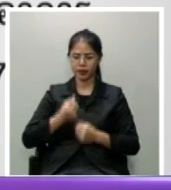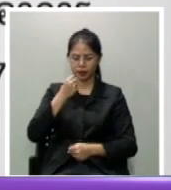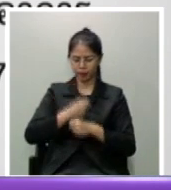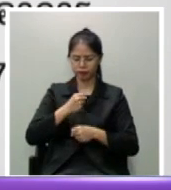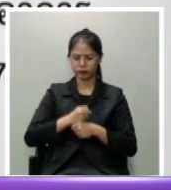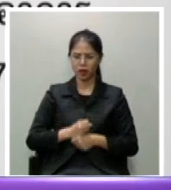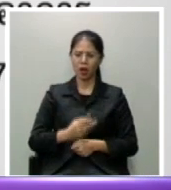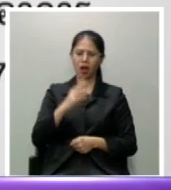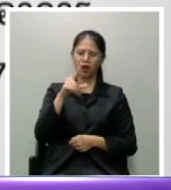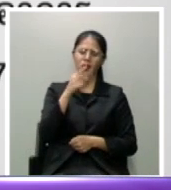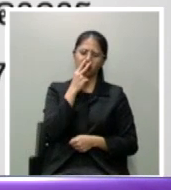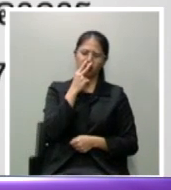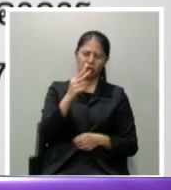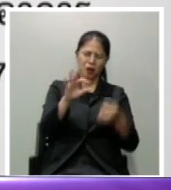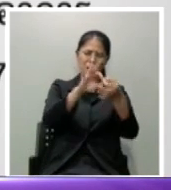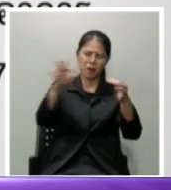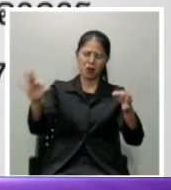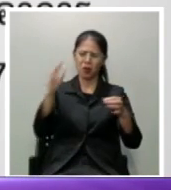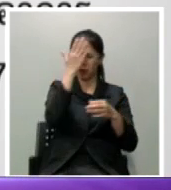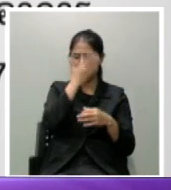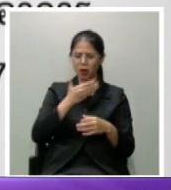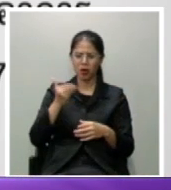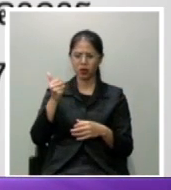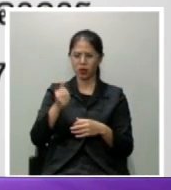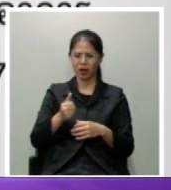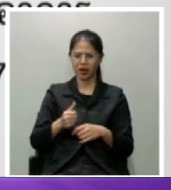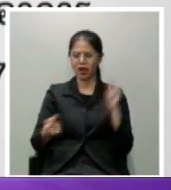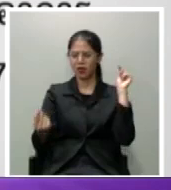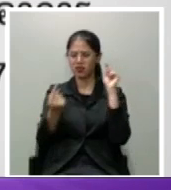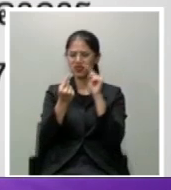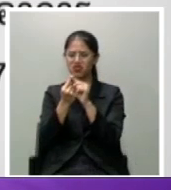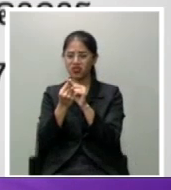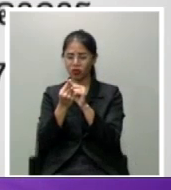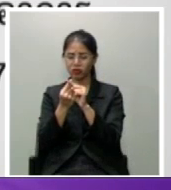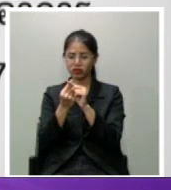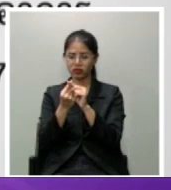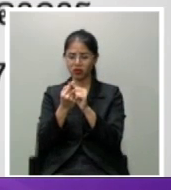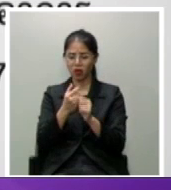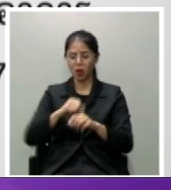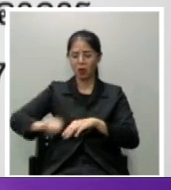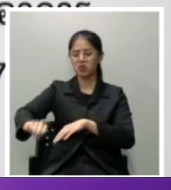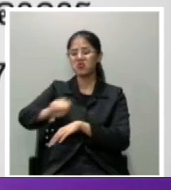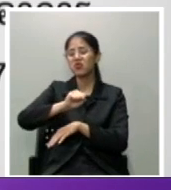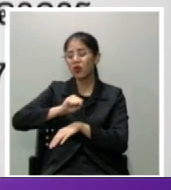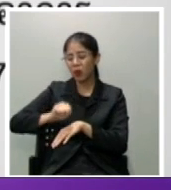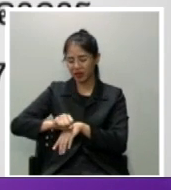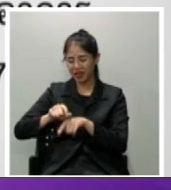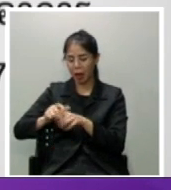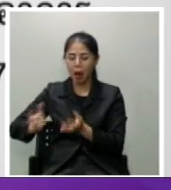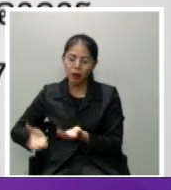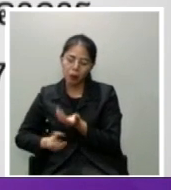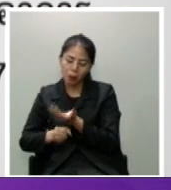แล้วไม่สวยงามเลยกับประโยคที่บอกว่าประเคนที่ดินข้างสวนให้แก่เจ้าสัว